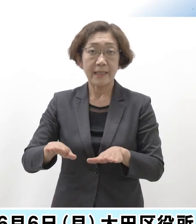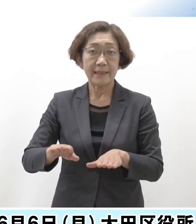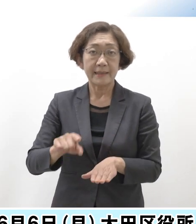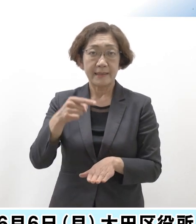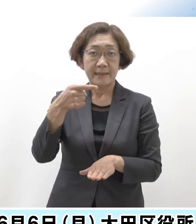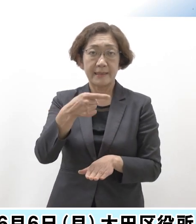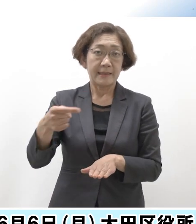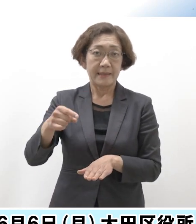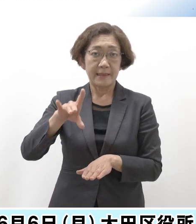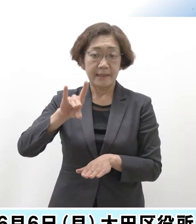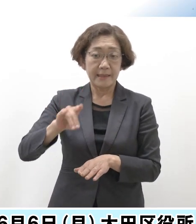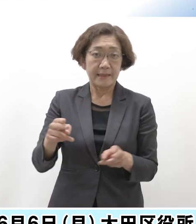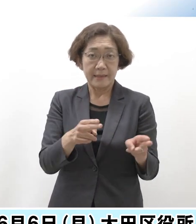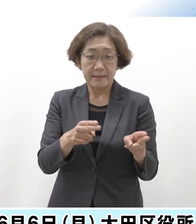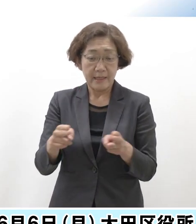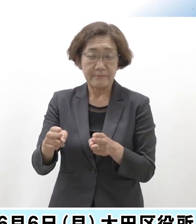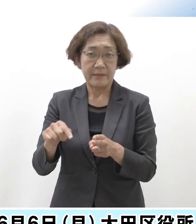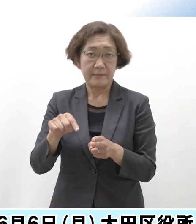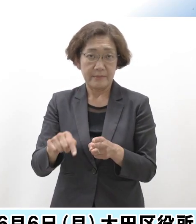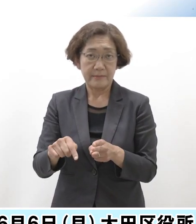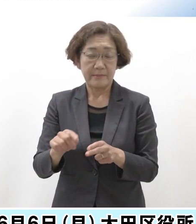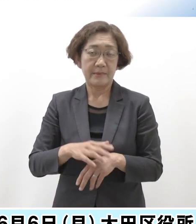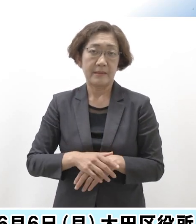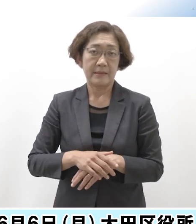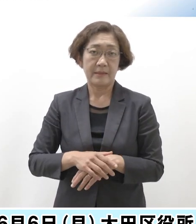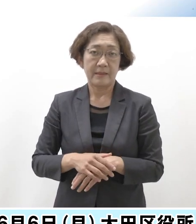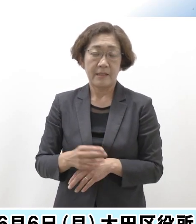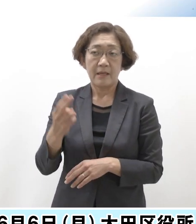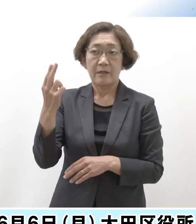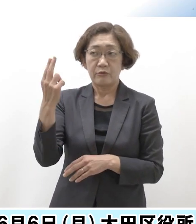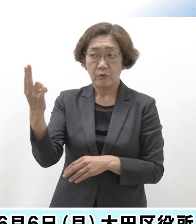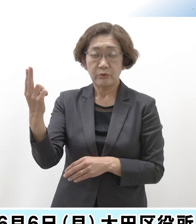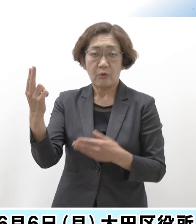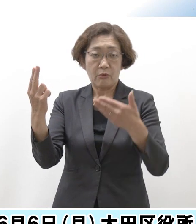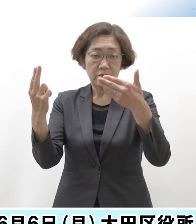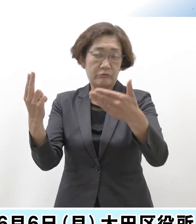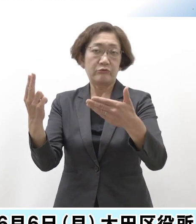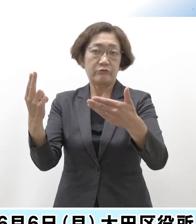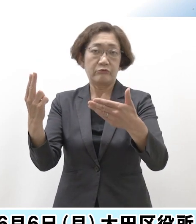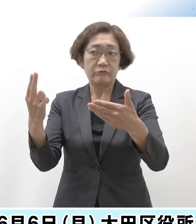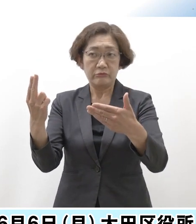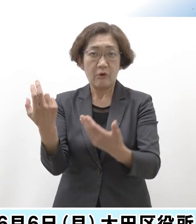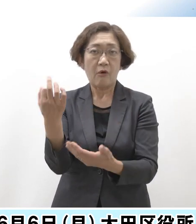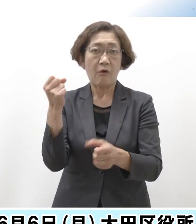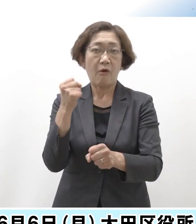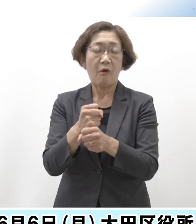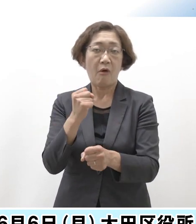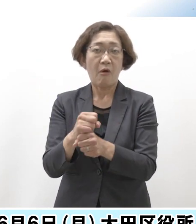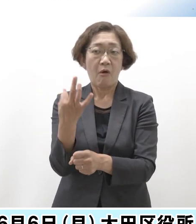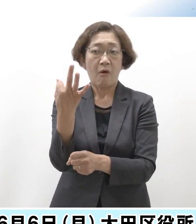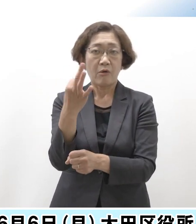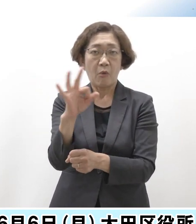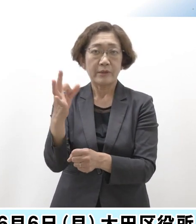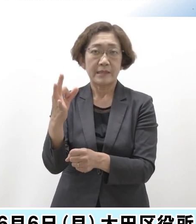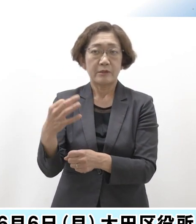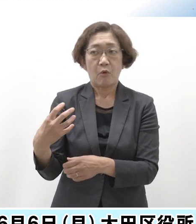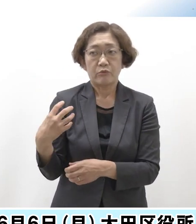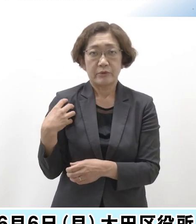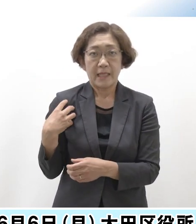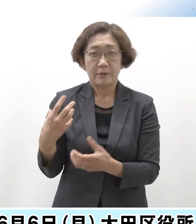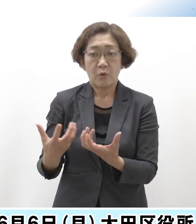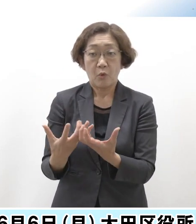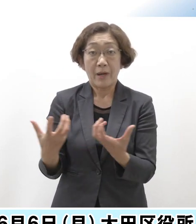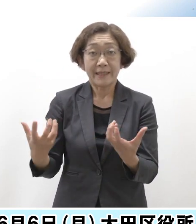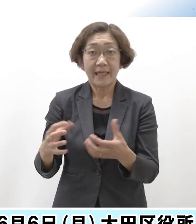年の課題でありました東京都と区の費用負担割合等について合意に至ることができましたので